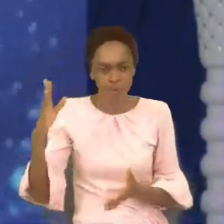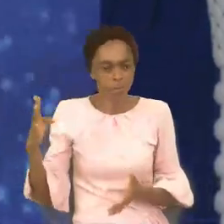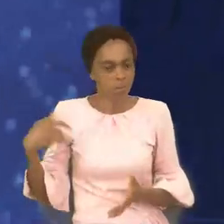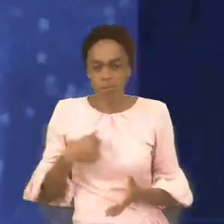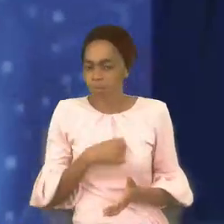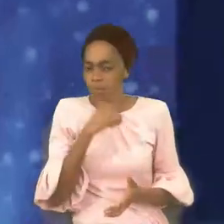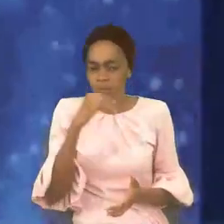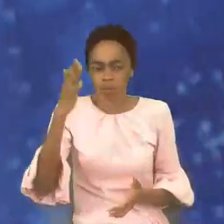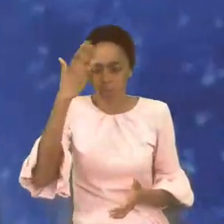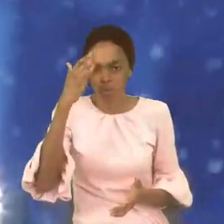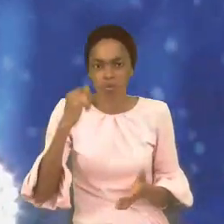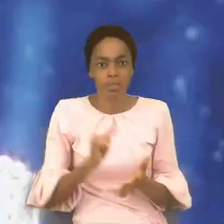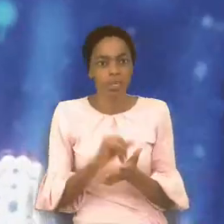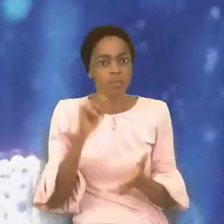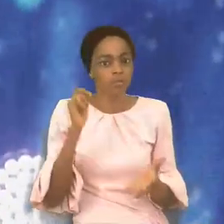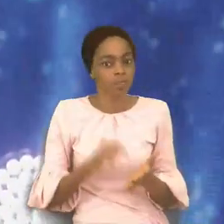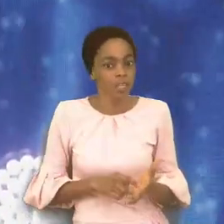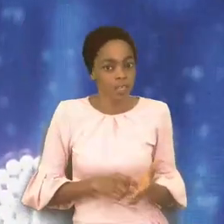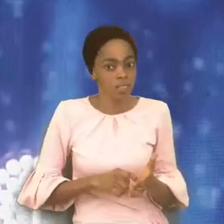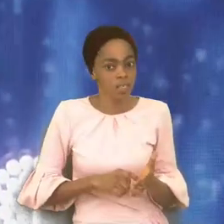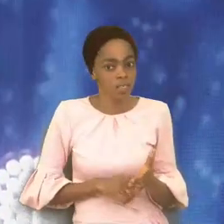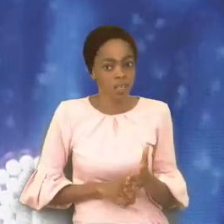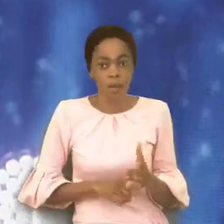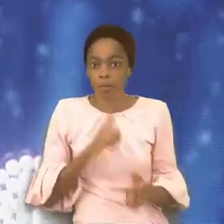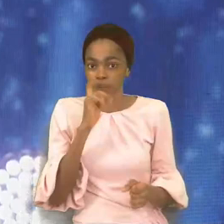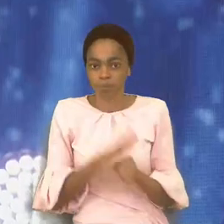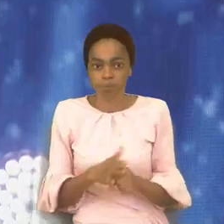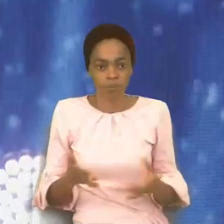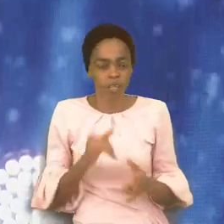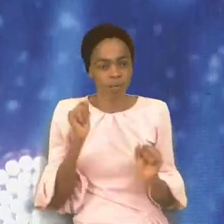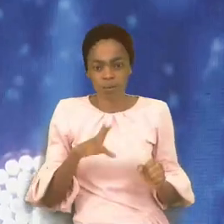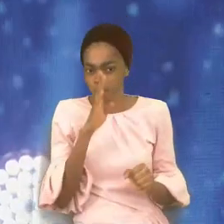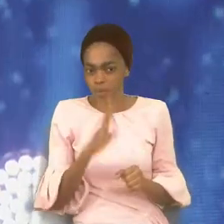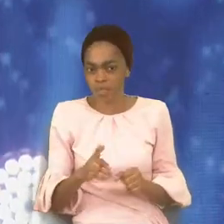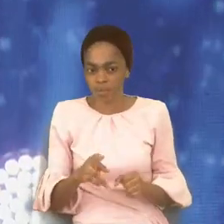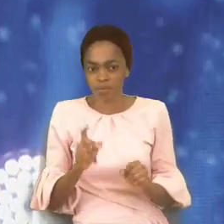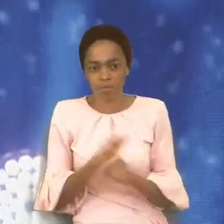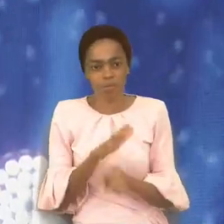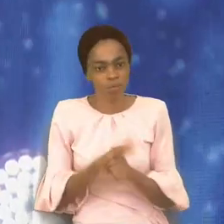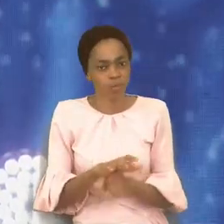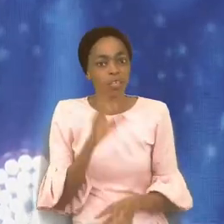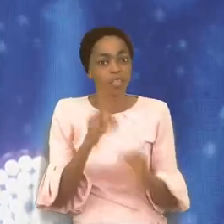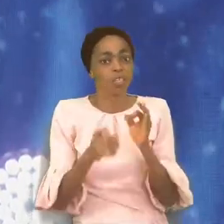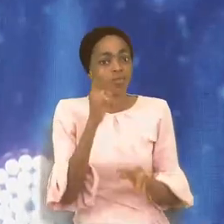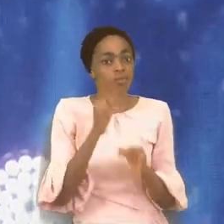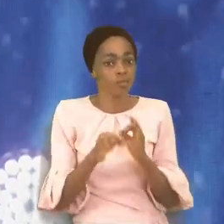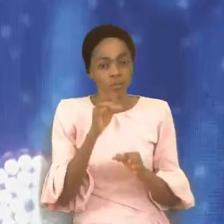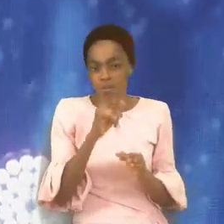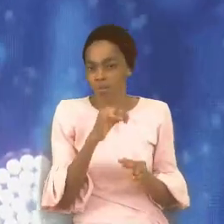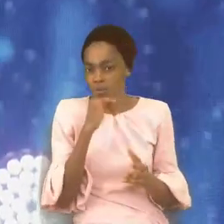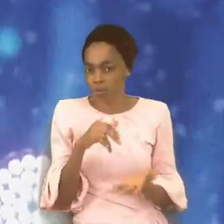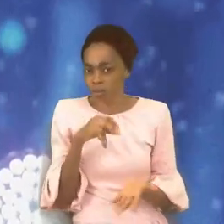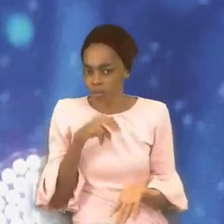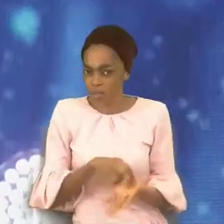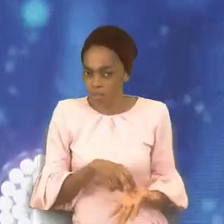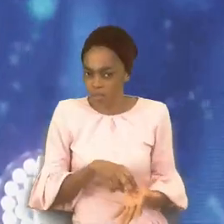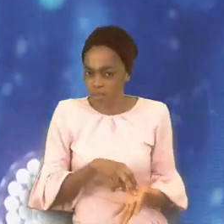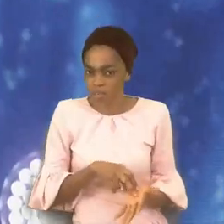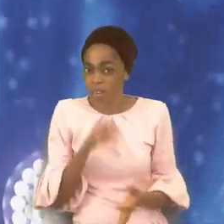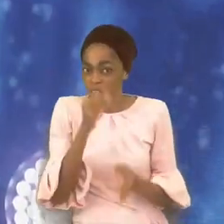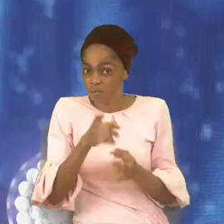nous ne saurons pas que cette promesse pourrait être accomplie. Si tu ne tiens pas, si tu trembles, si